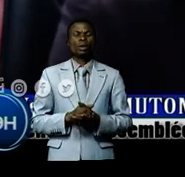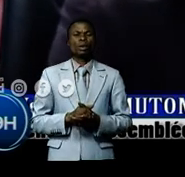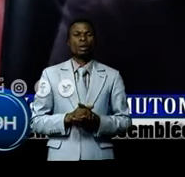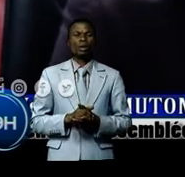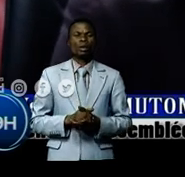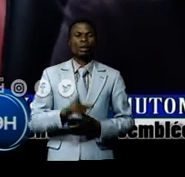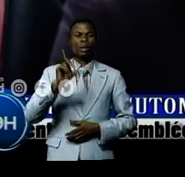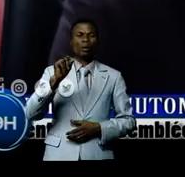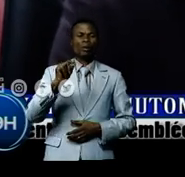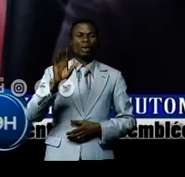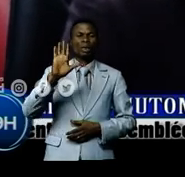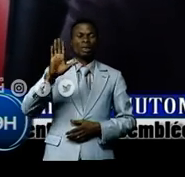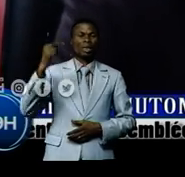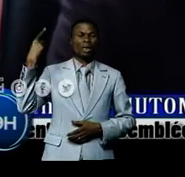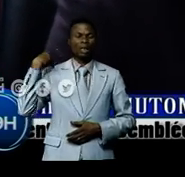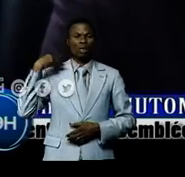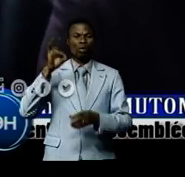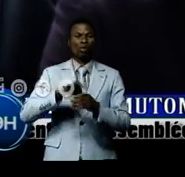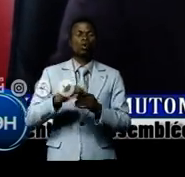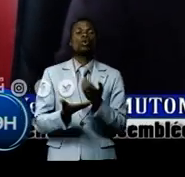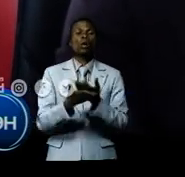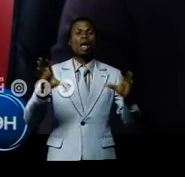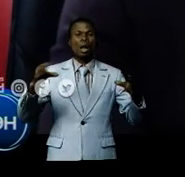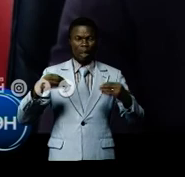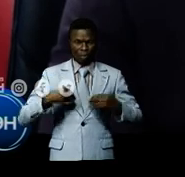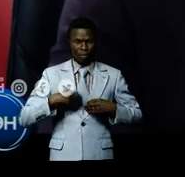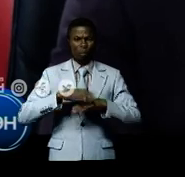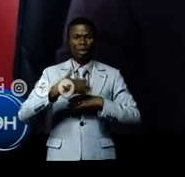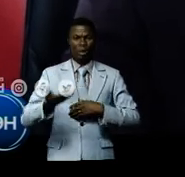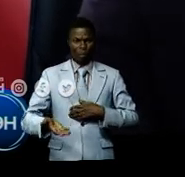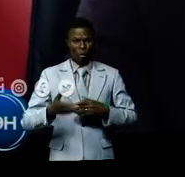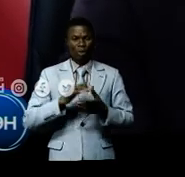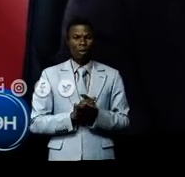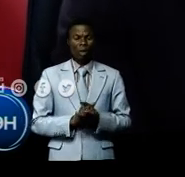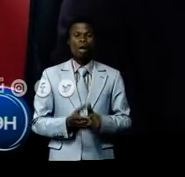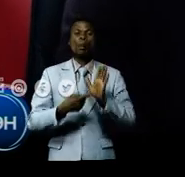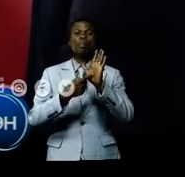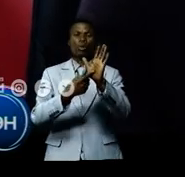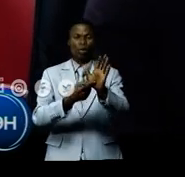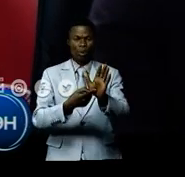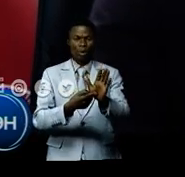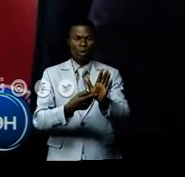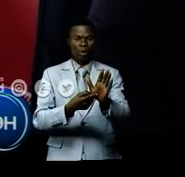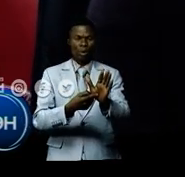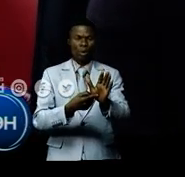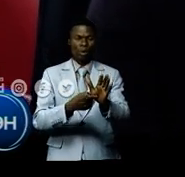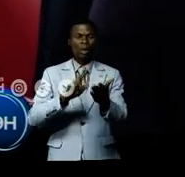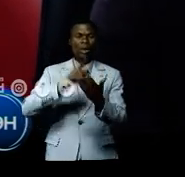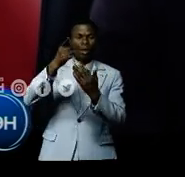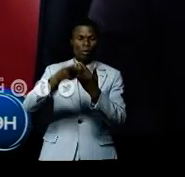25 députés ont voté oui. Après avoir approuvé les